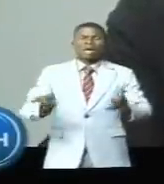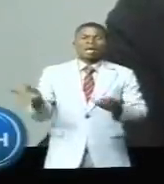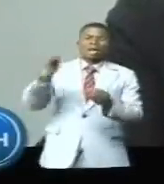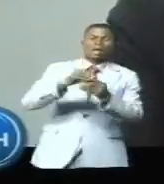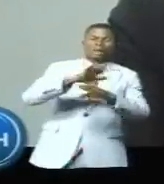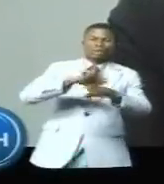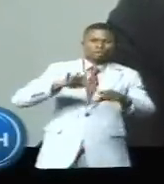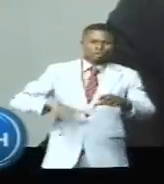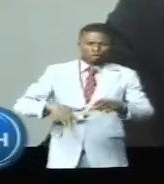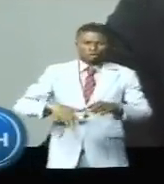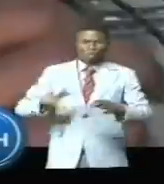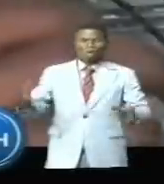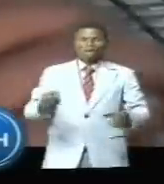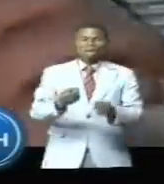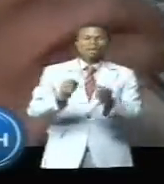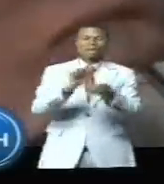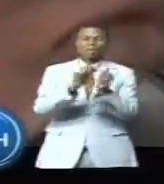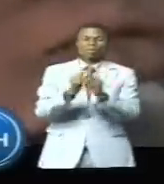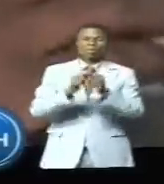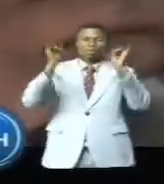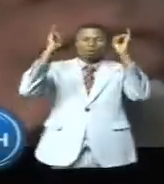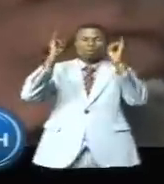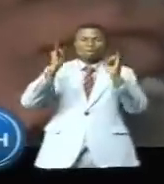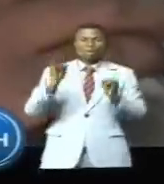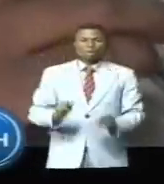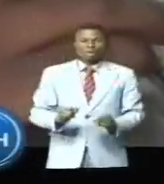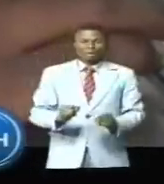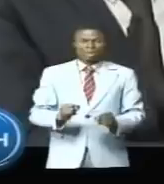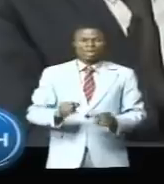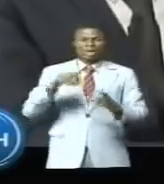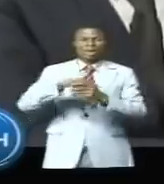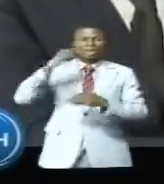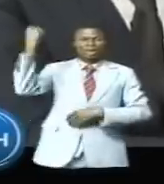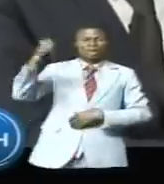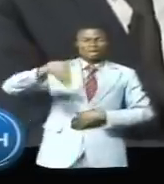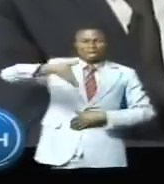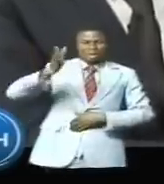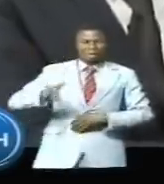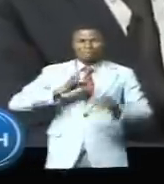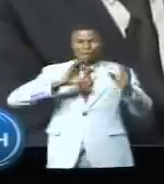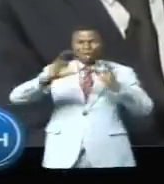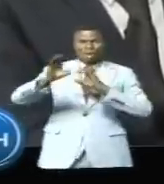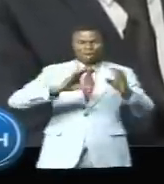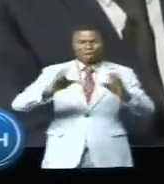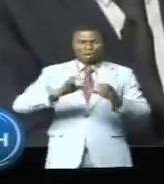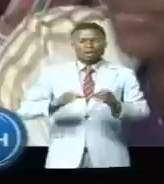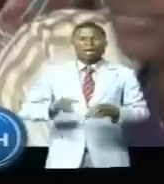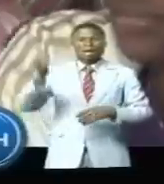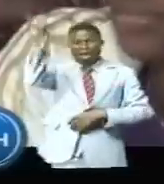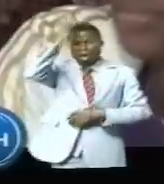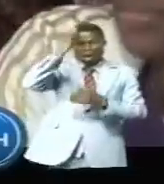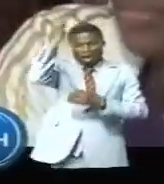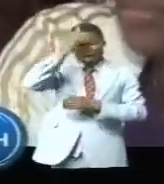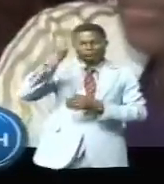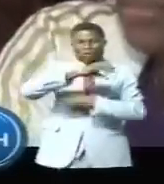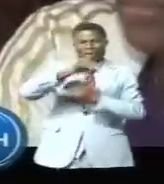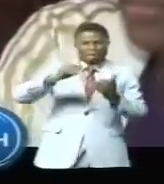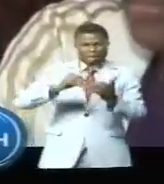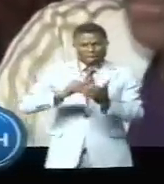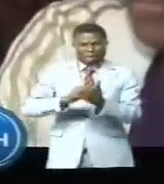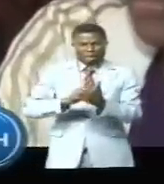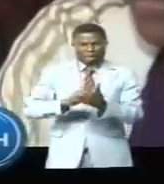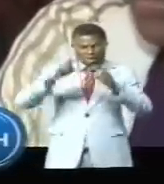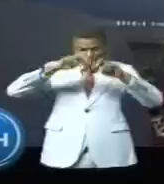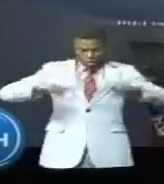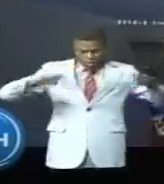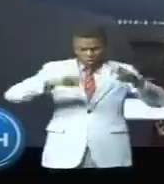accumulés dans l'appropriation de l'écosystème numérique mondial. Les experts des télécommunications de la sous-région Afrique centrale vont, entre autres,